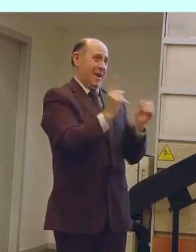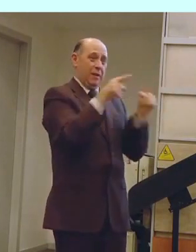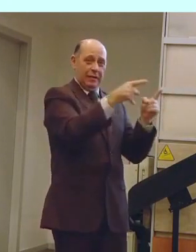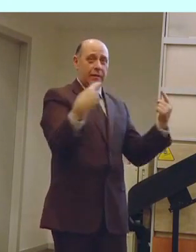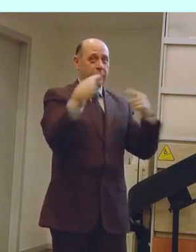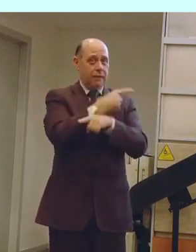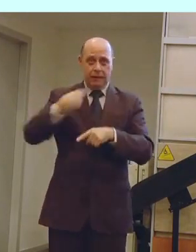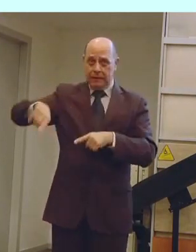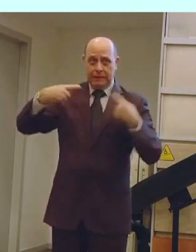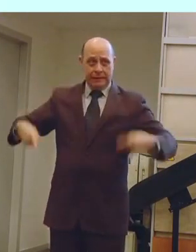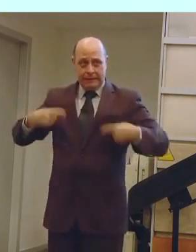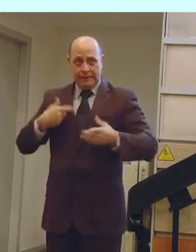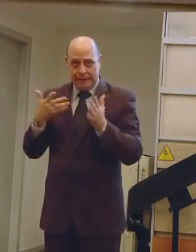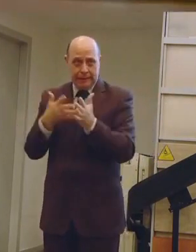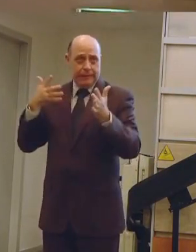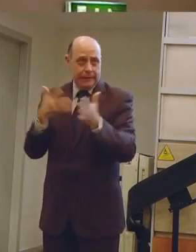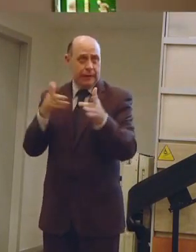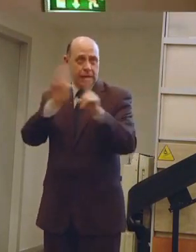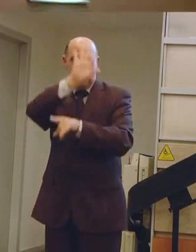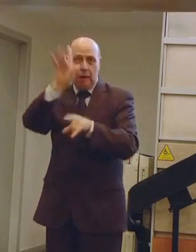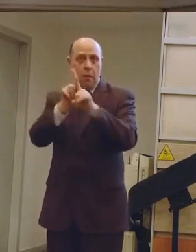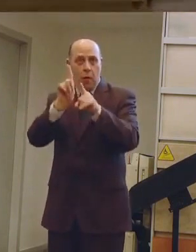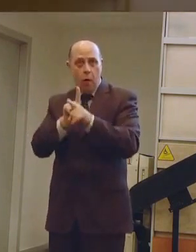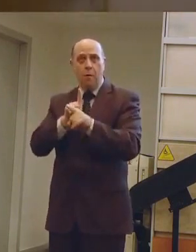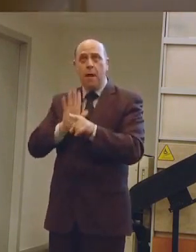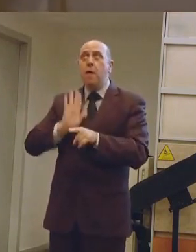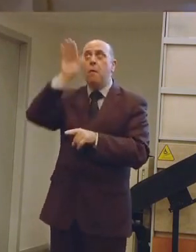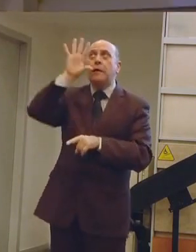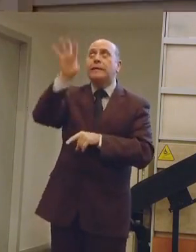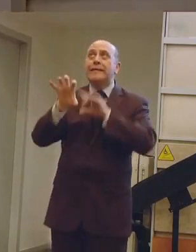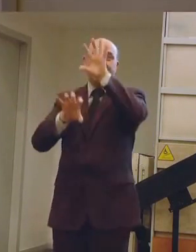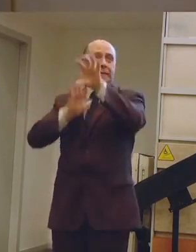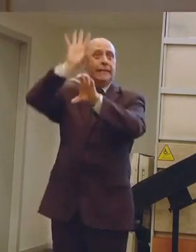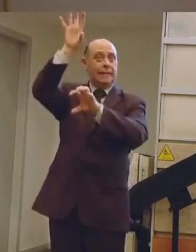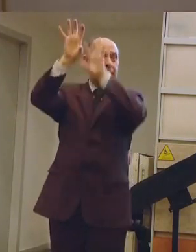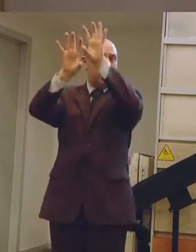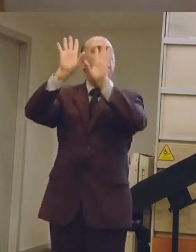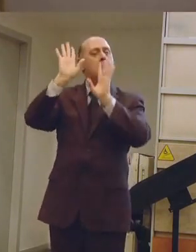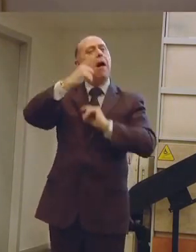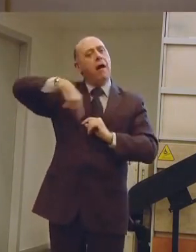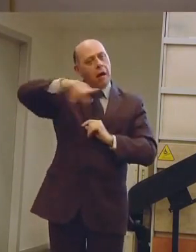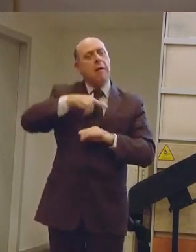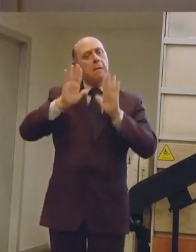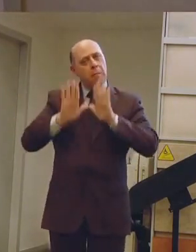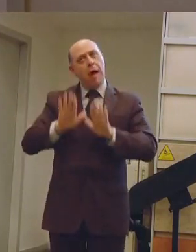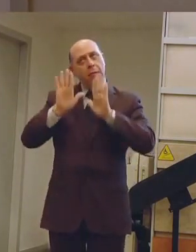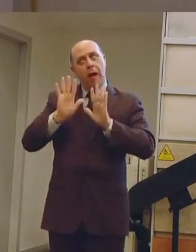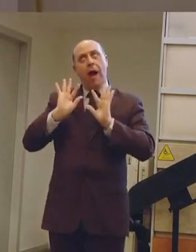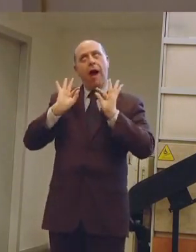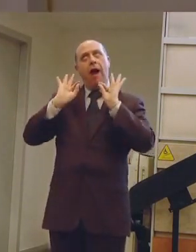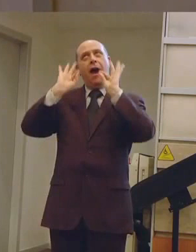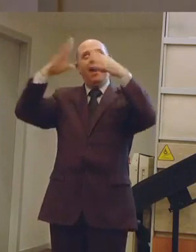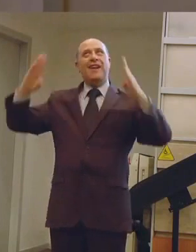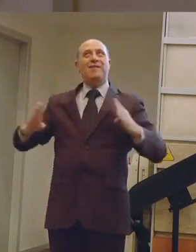difficoltà una montagna da scalare eppure in tutte le nostre avventure lentamente siamo arrivati sempre la